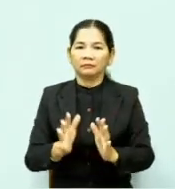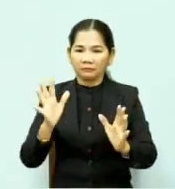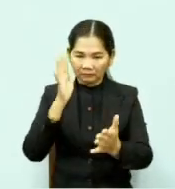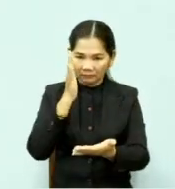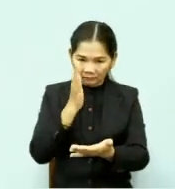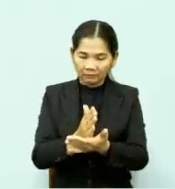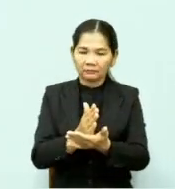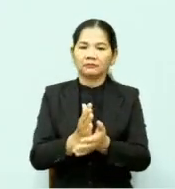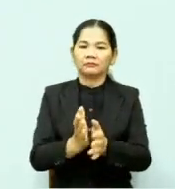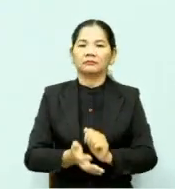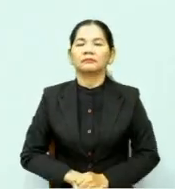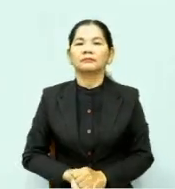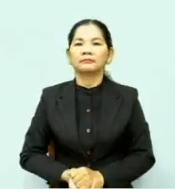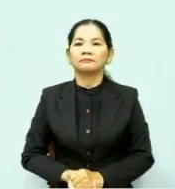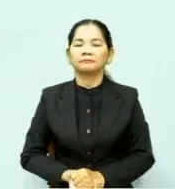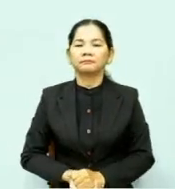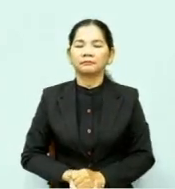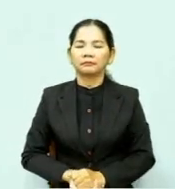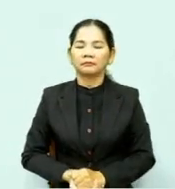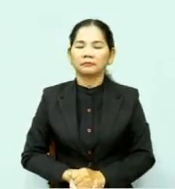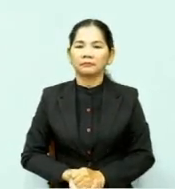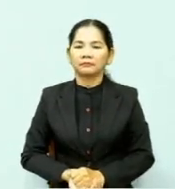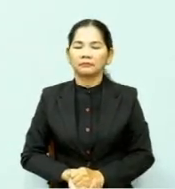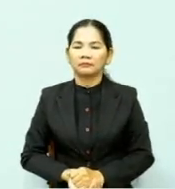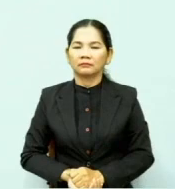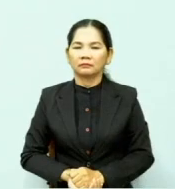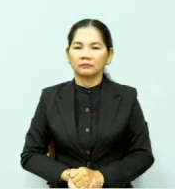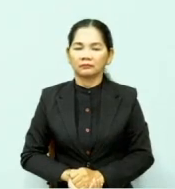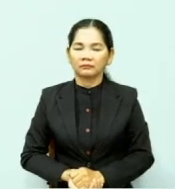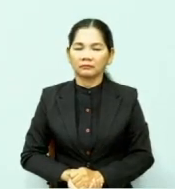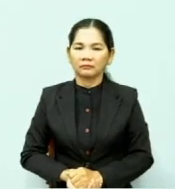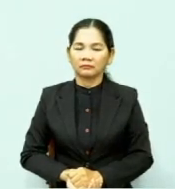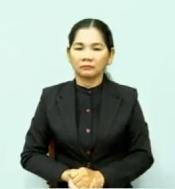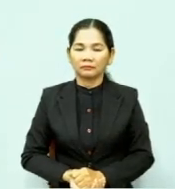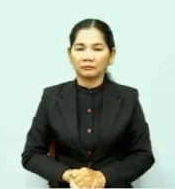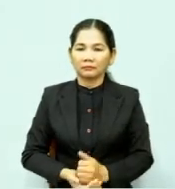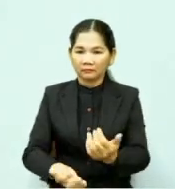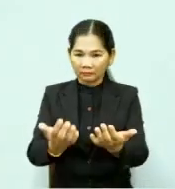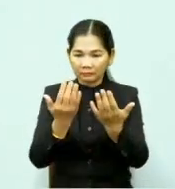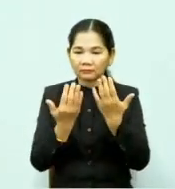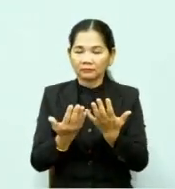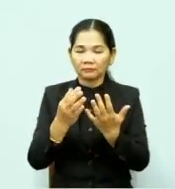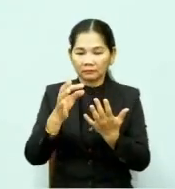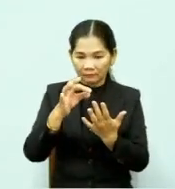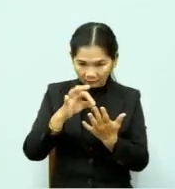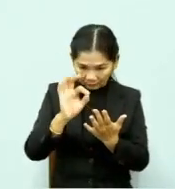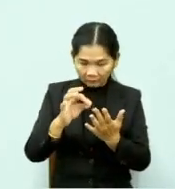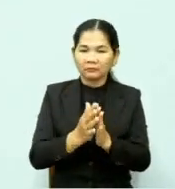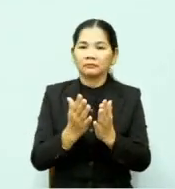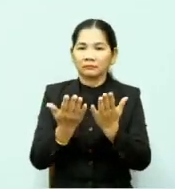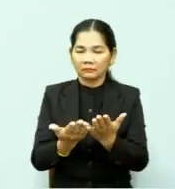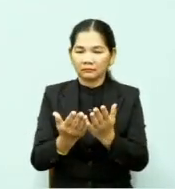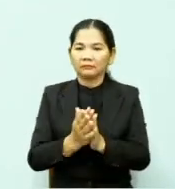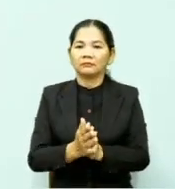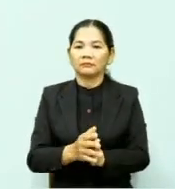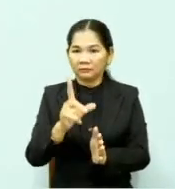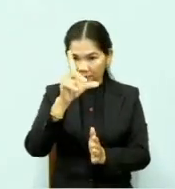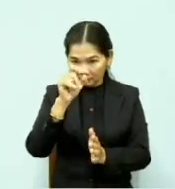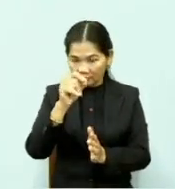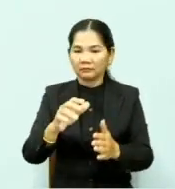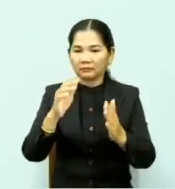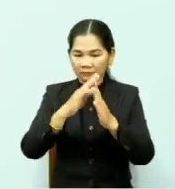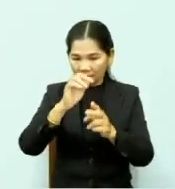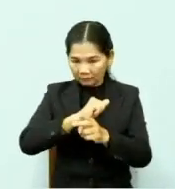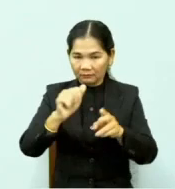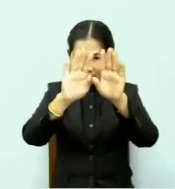Chà chấm chà chấm con tự ăn cái này con tiêm tuột mớ chà tiêm tuột chà cầm tay cái cặp